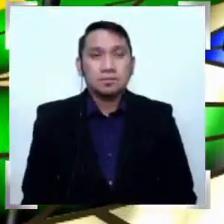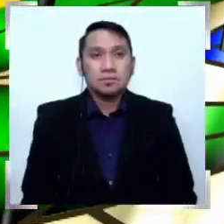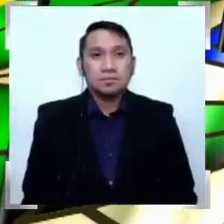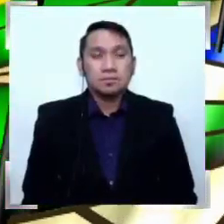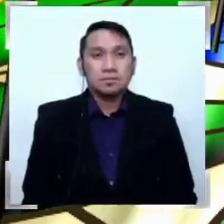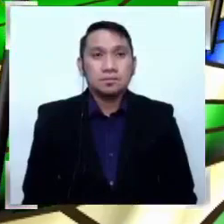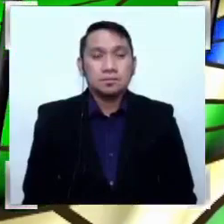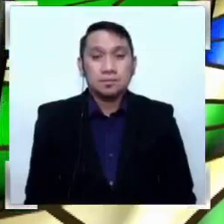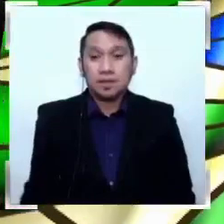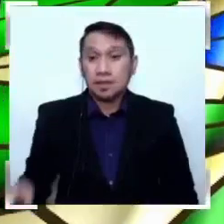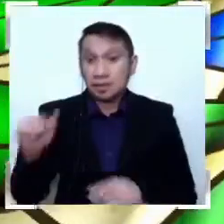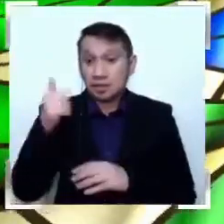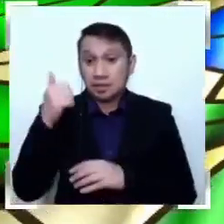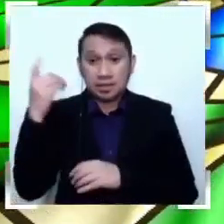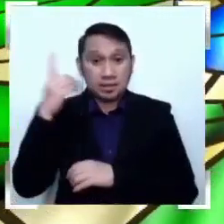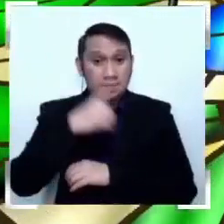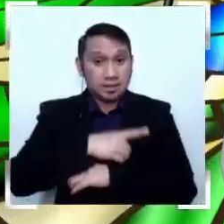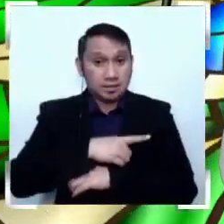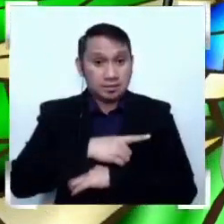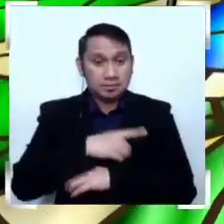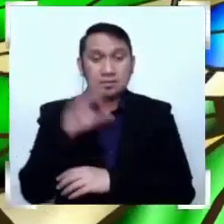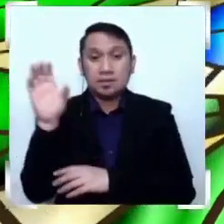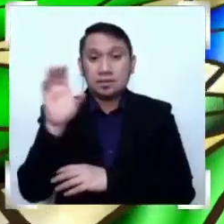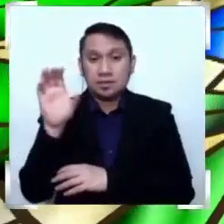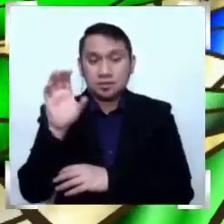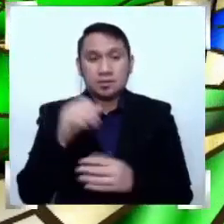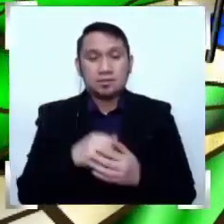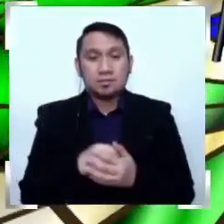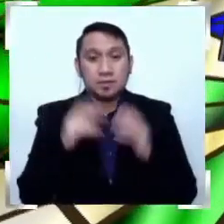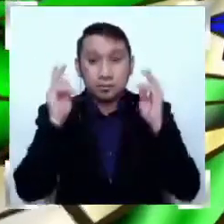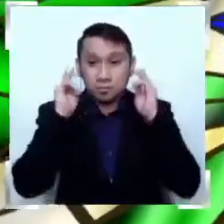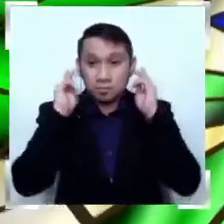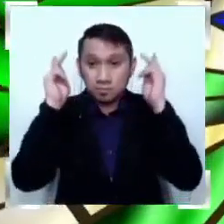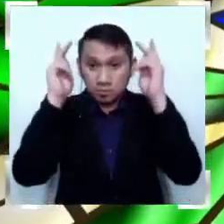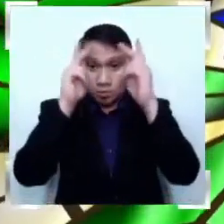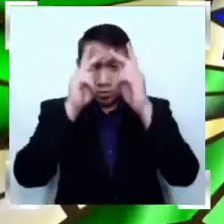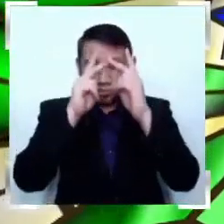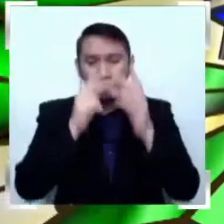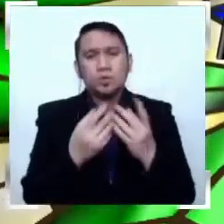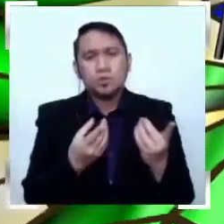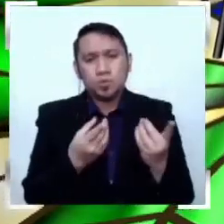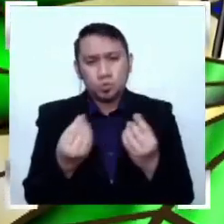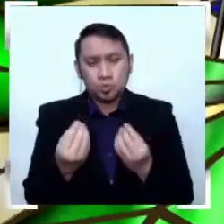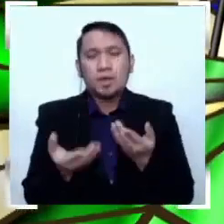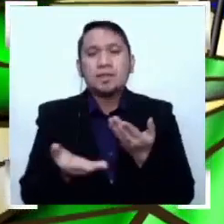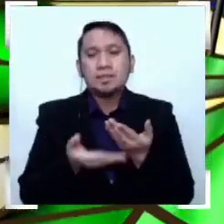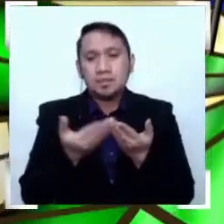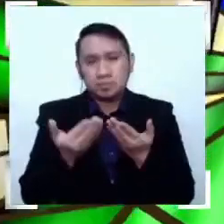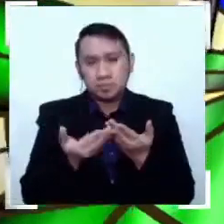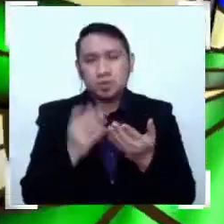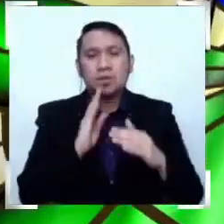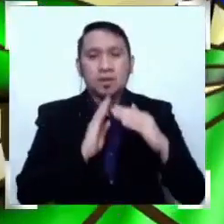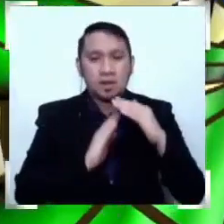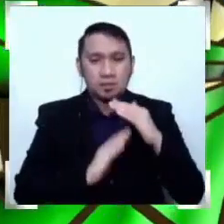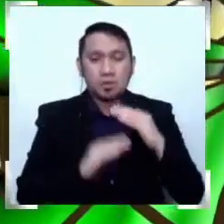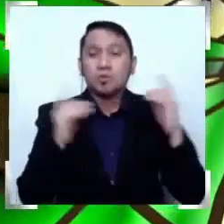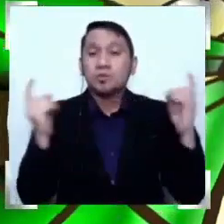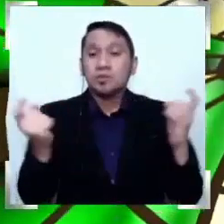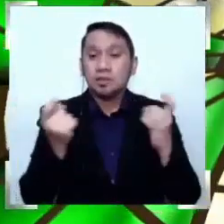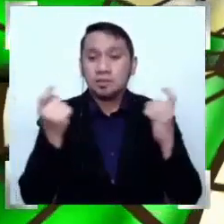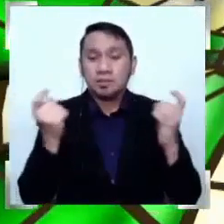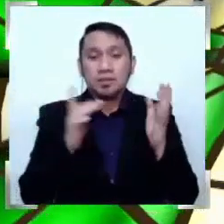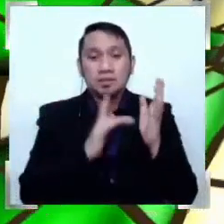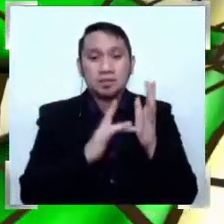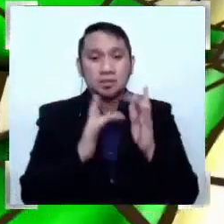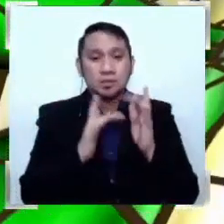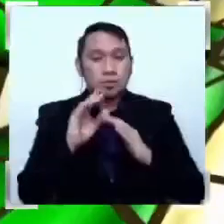Sampung araw na lang, Pasko na. Narawagan si Pope Francis na gawing payak ang pagdiriwang ng araw ng kapanganakan ni Yesu Kristo. Sagot